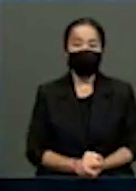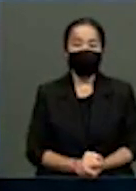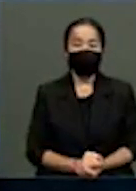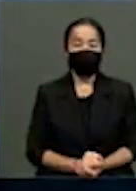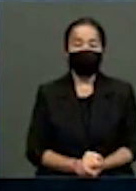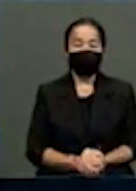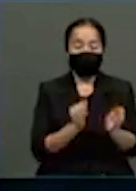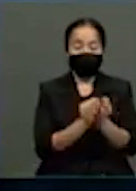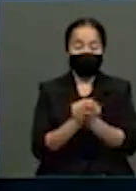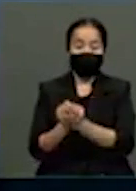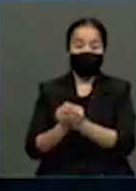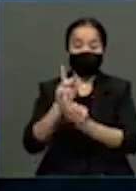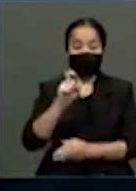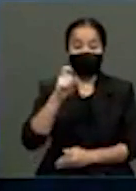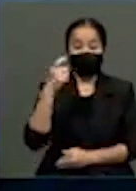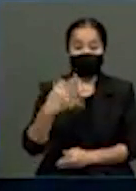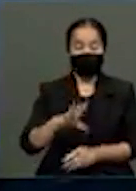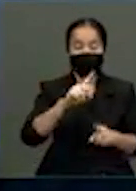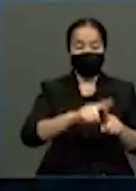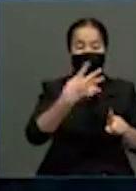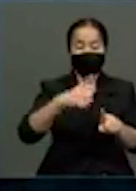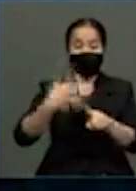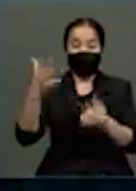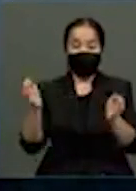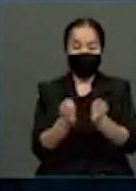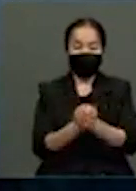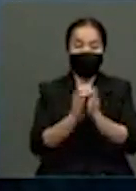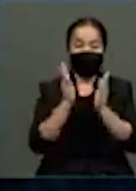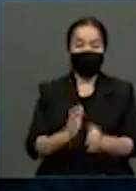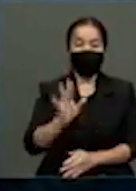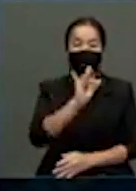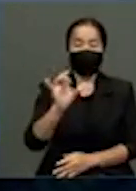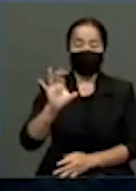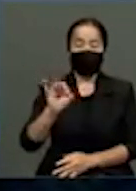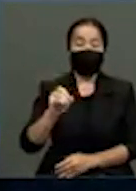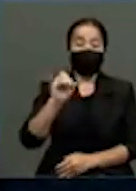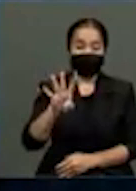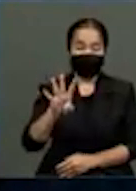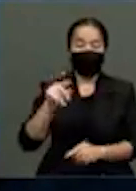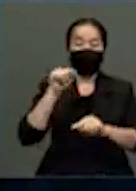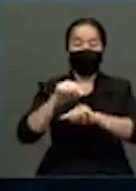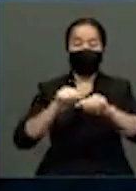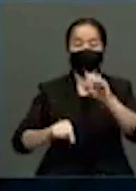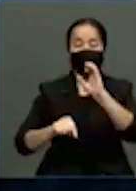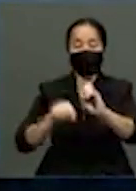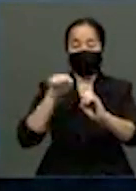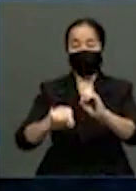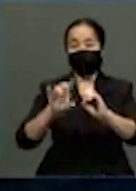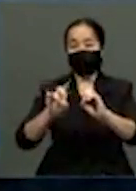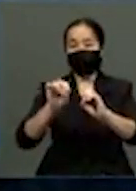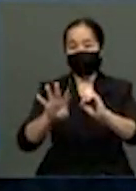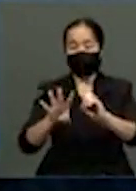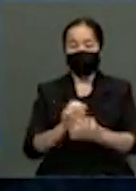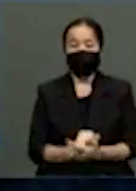ตัวเลขสะสมระลอกนี้อยู่ที่894คิดเป็น 0.74% นะครับ